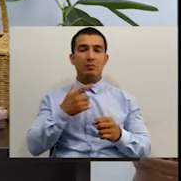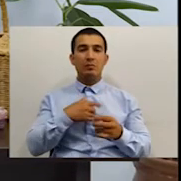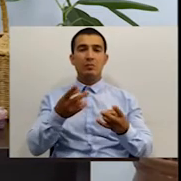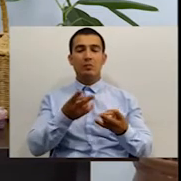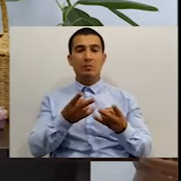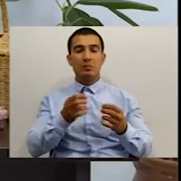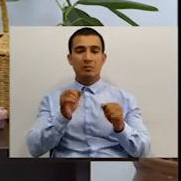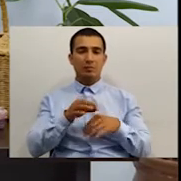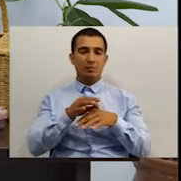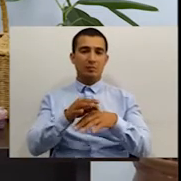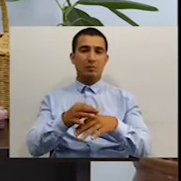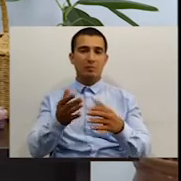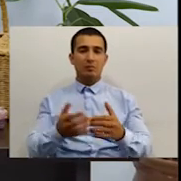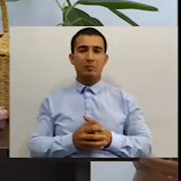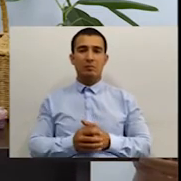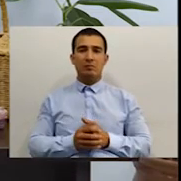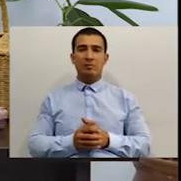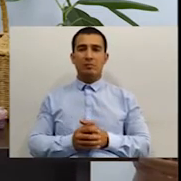ішлітсейлі болады.